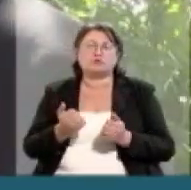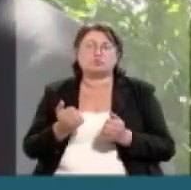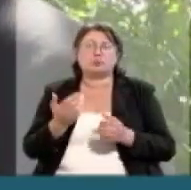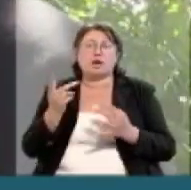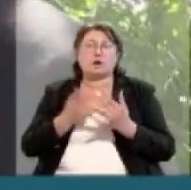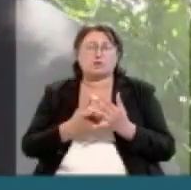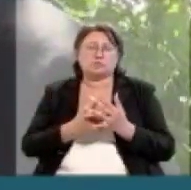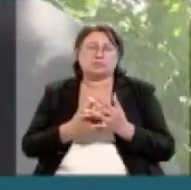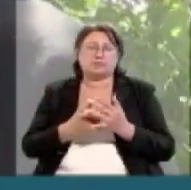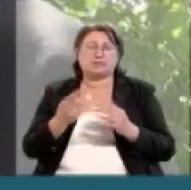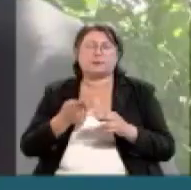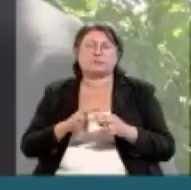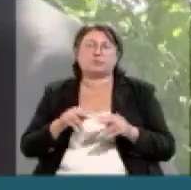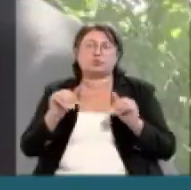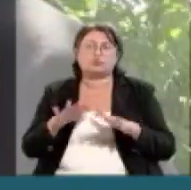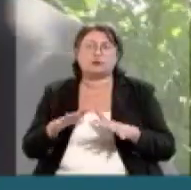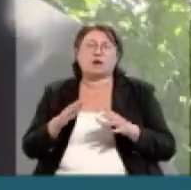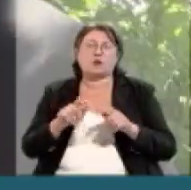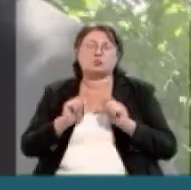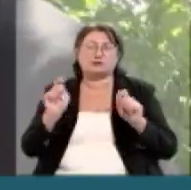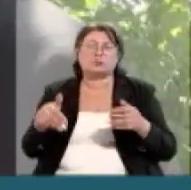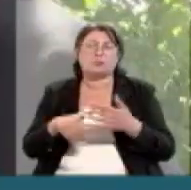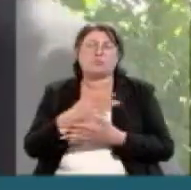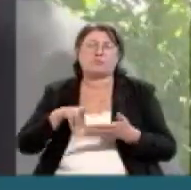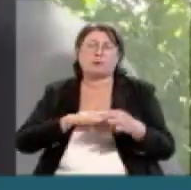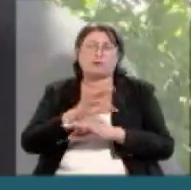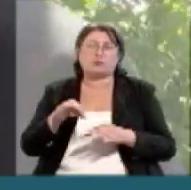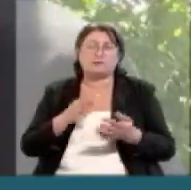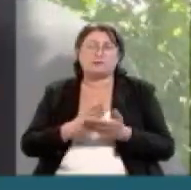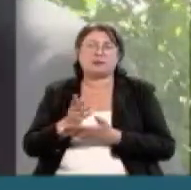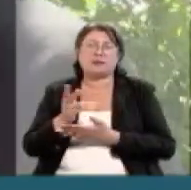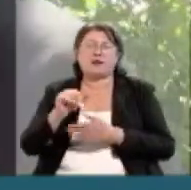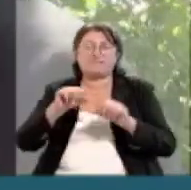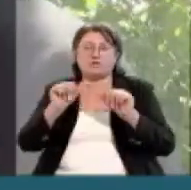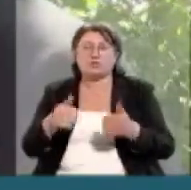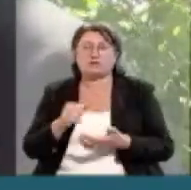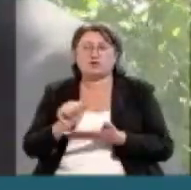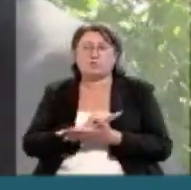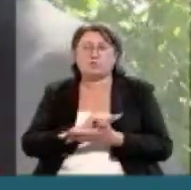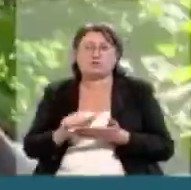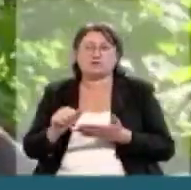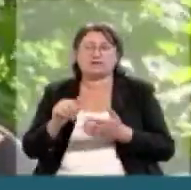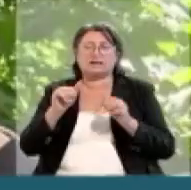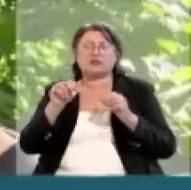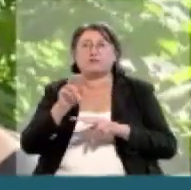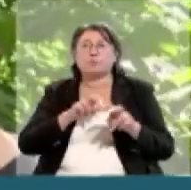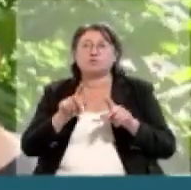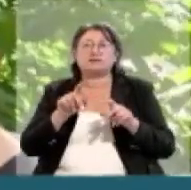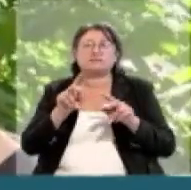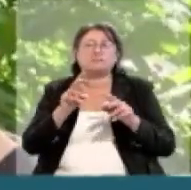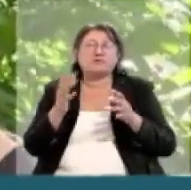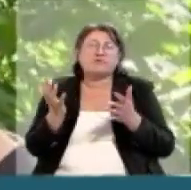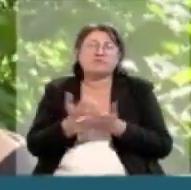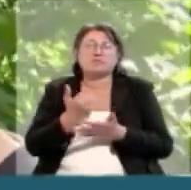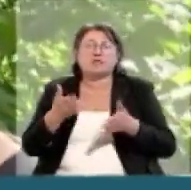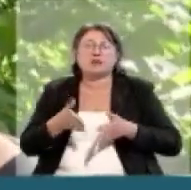алуға болатындығын білмеуінен туындайды. Сондықтан құжаттарды рәсімдеуге және көмек қолын сұрап келген азаматтардың проблемаларын шешу жолын